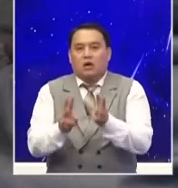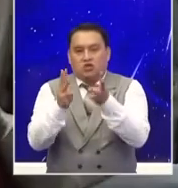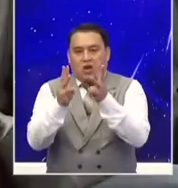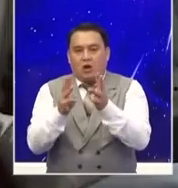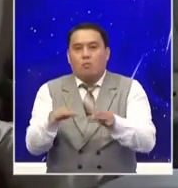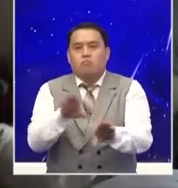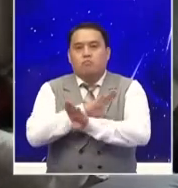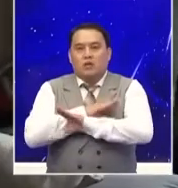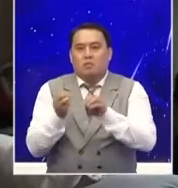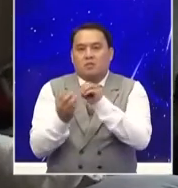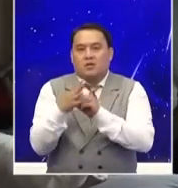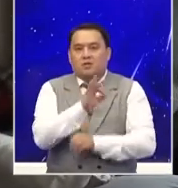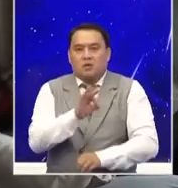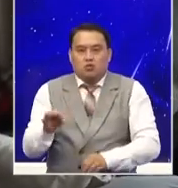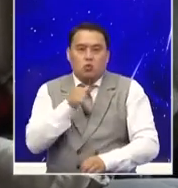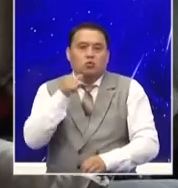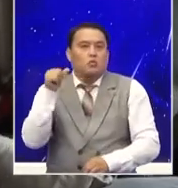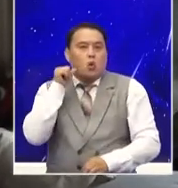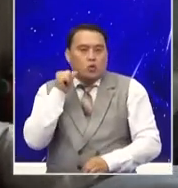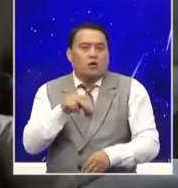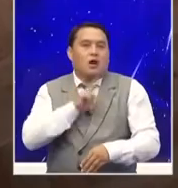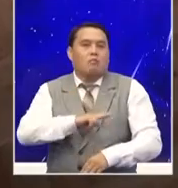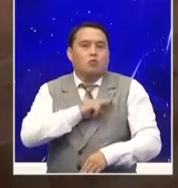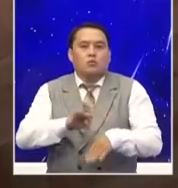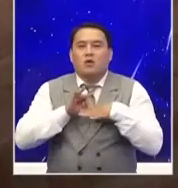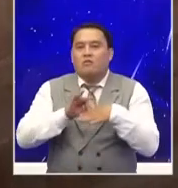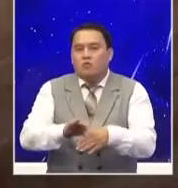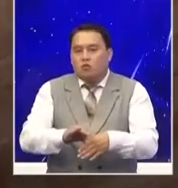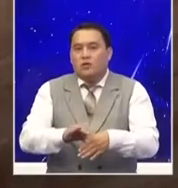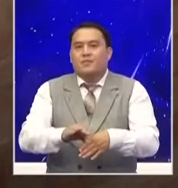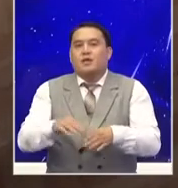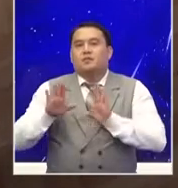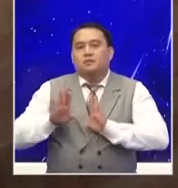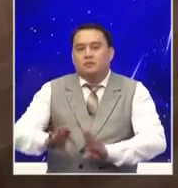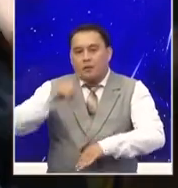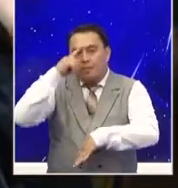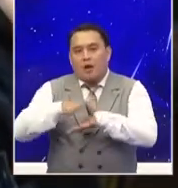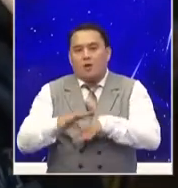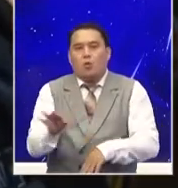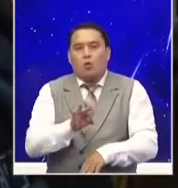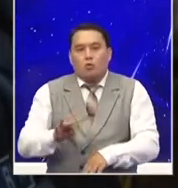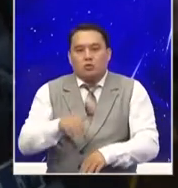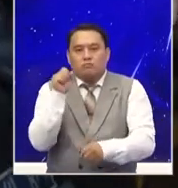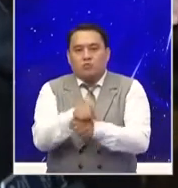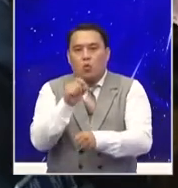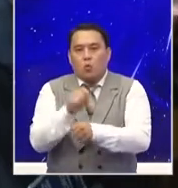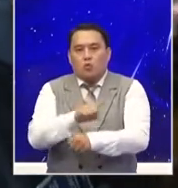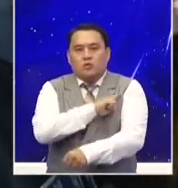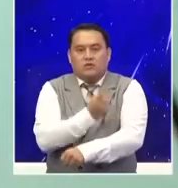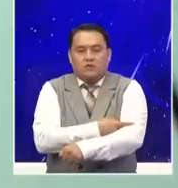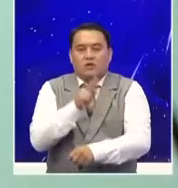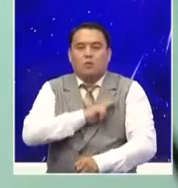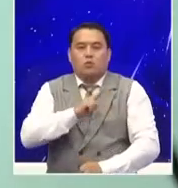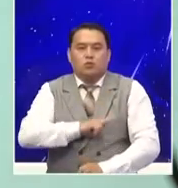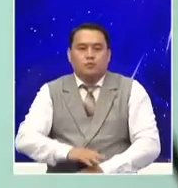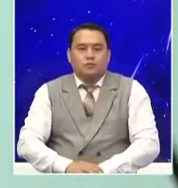рост погибших на 15%. Работа в данном направлении уже ведется. Заместитель акима области поручил усилить профилактические